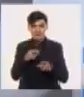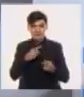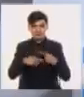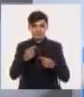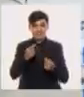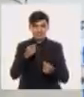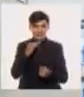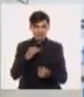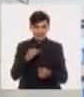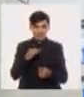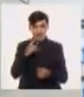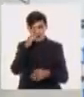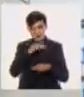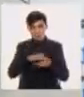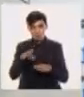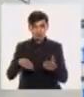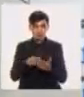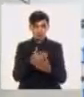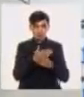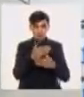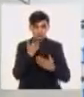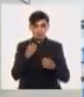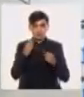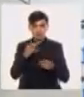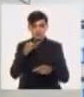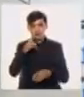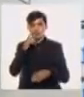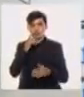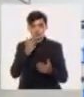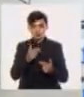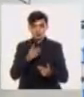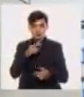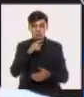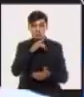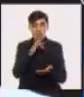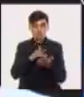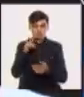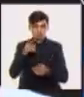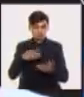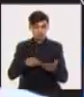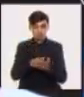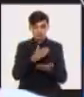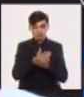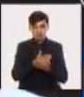денег. По опыту в сельских акиматах деньги действительно компенсируют. В городском средств на это нет.